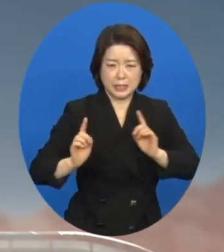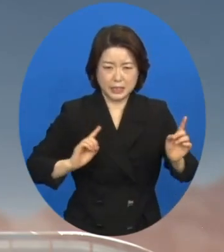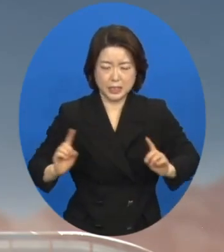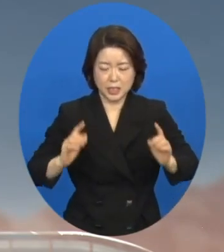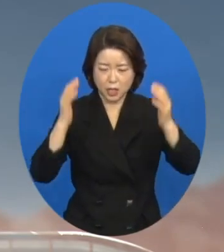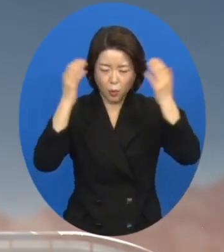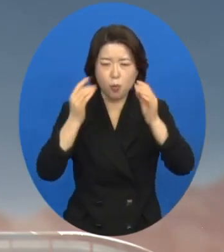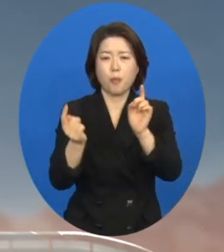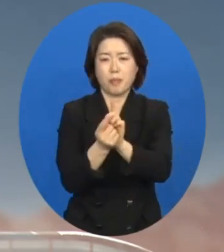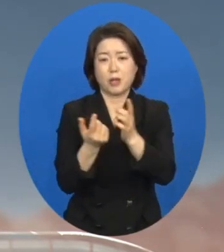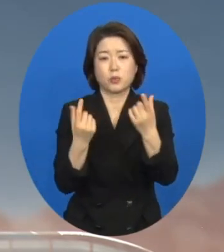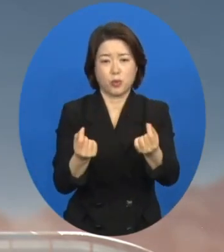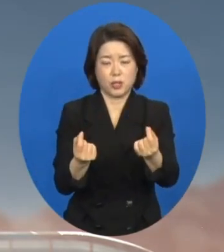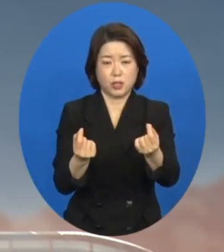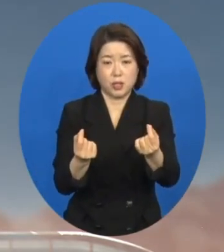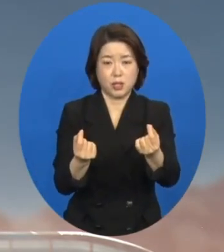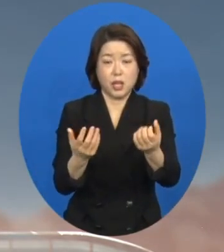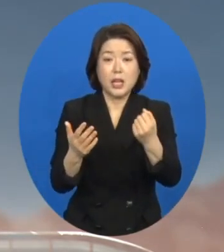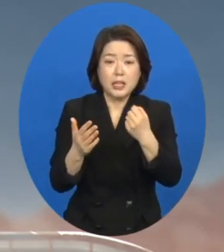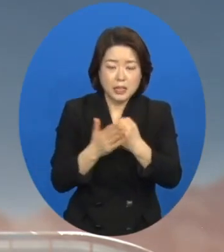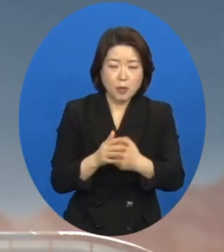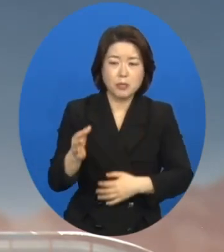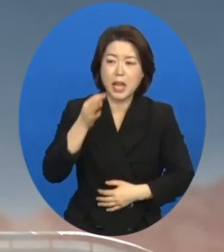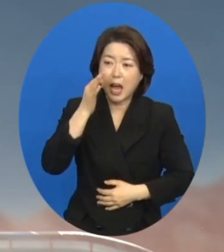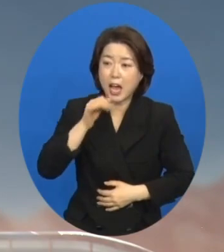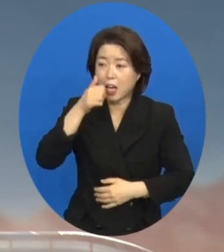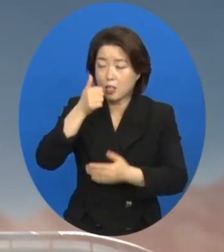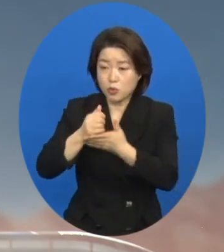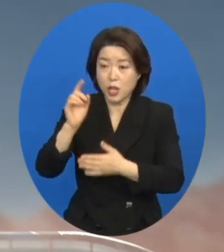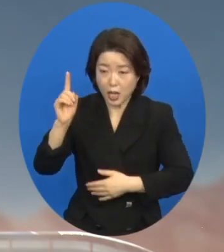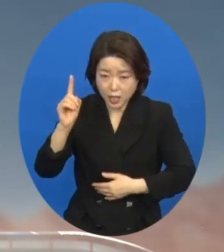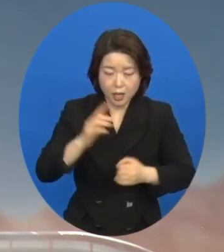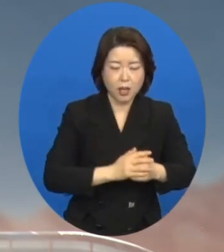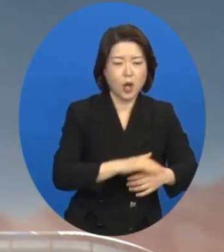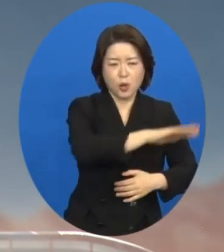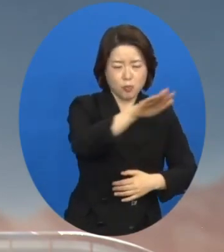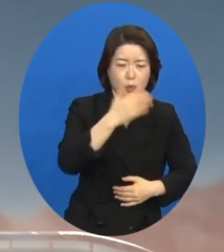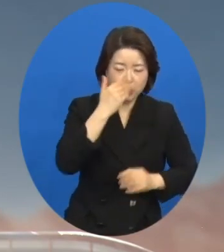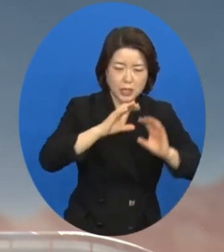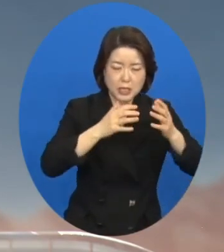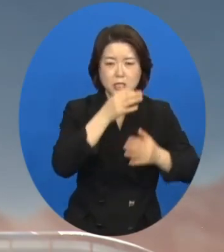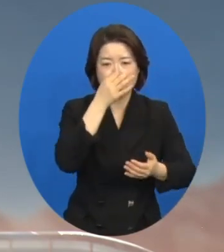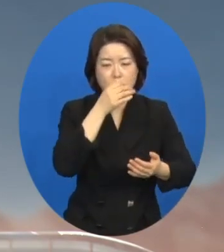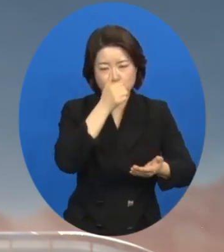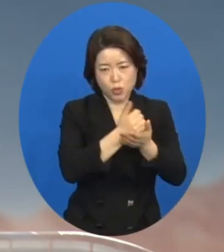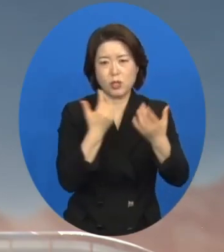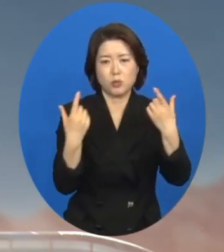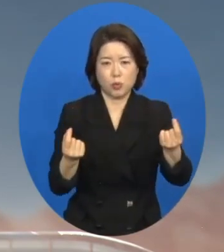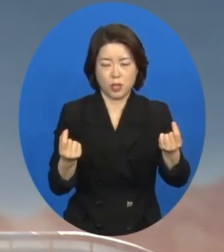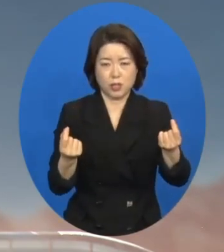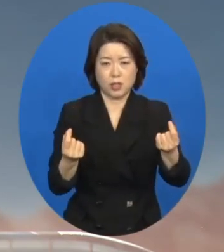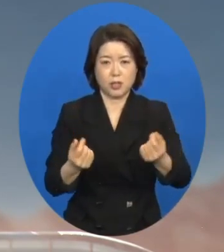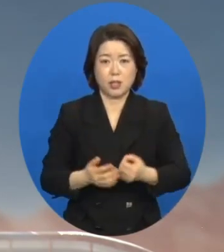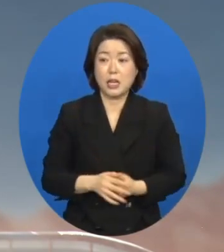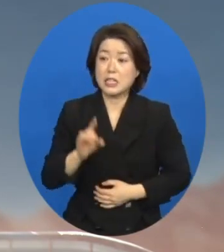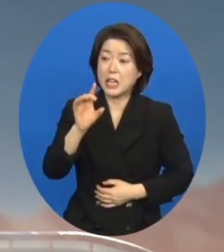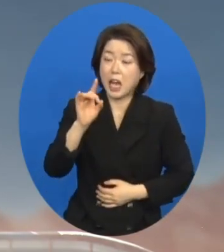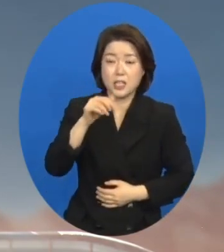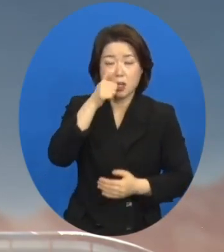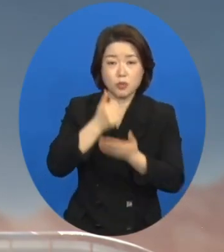그래서 이스라엘이 범죄했다라고 하는 것이죠. 그 한 명 때문에 하나님 임재가 떠나갈 수도 있어요.